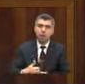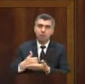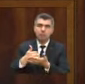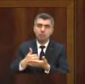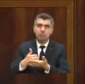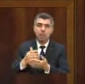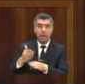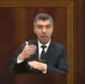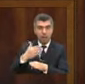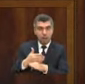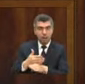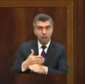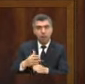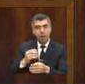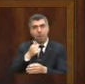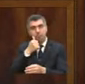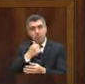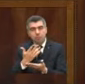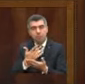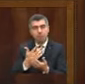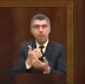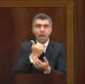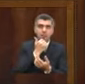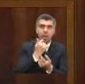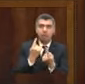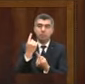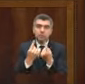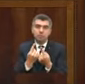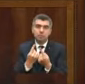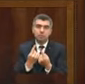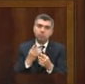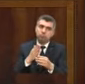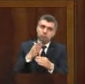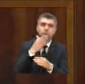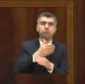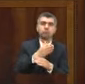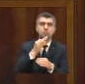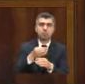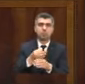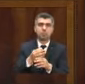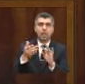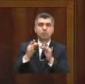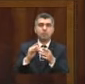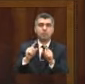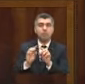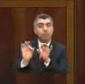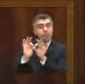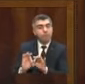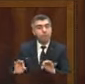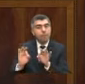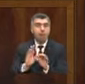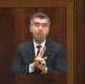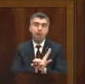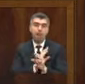تسجلش من قبل ولا وقع شي غلط ولا شي حاجة راه يمكن يتسجل. ليس شرط الوحيد ما تكونش عنده تغطية صحية أخرى، لأن